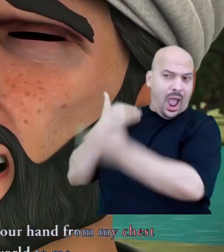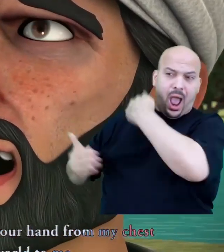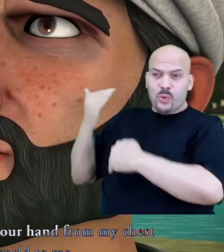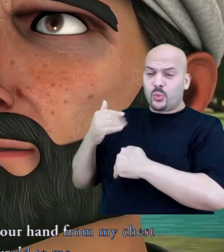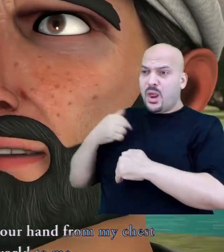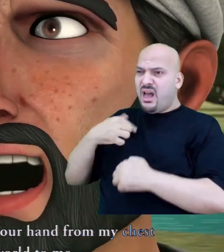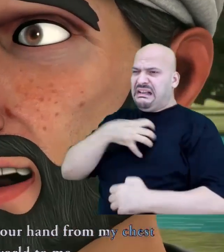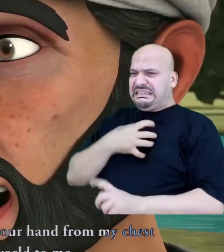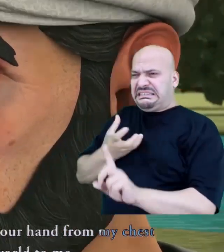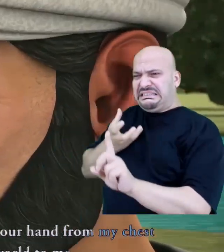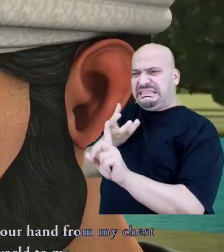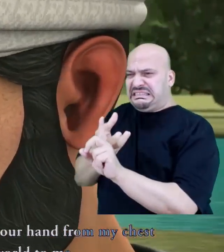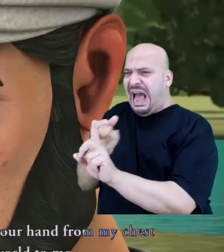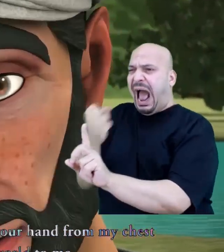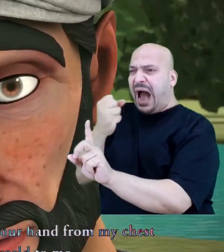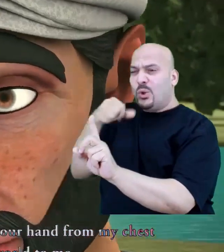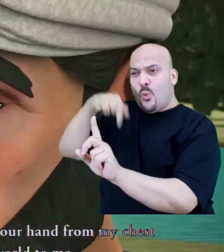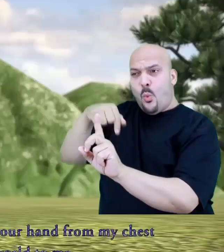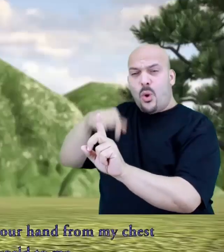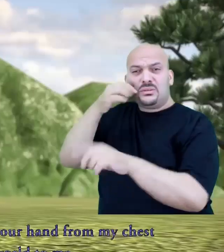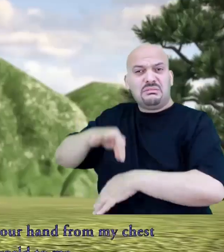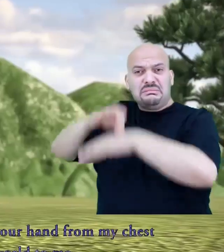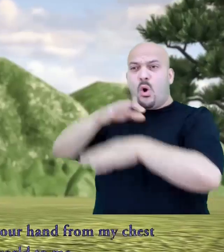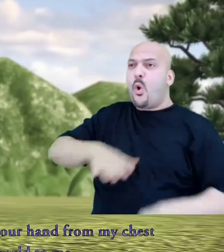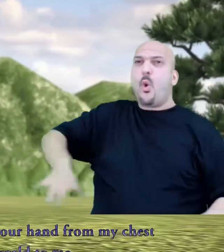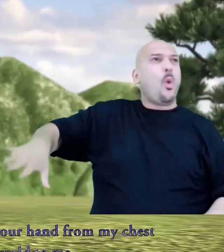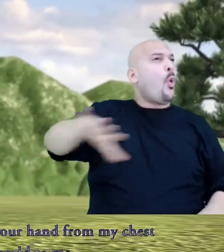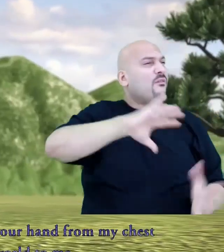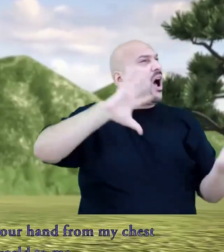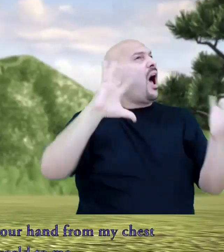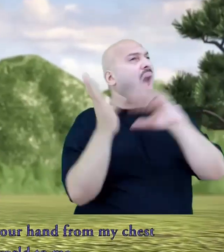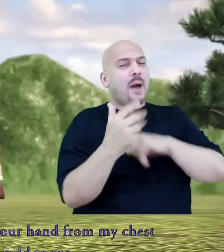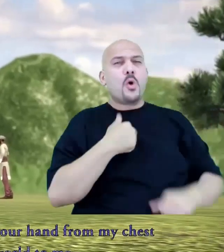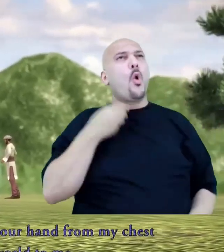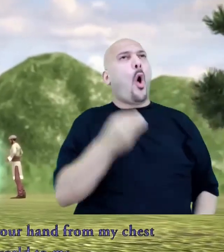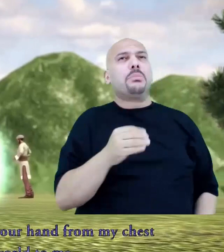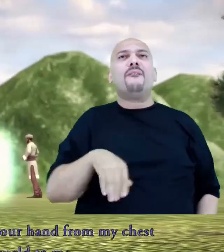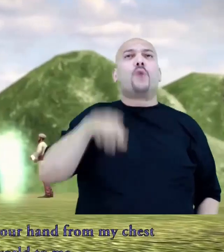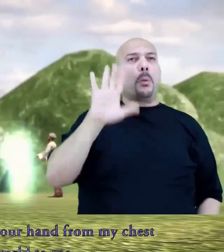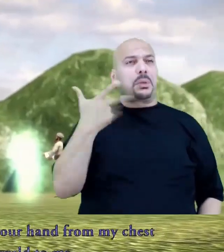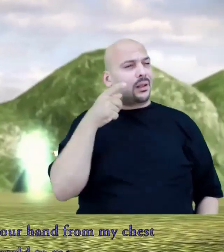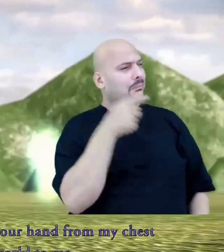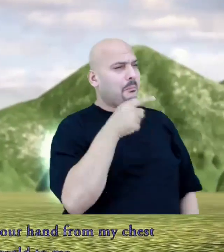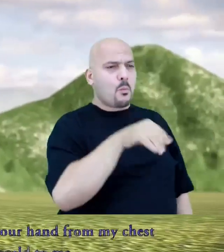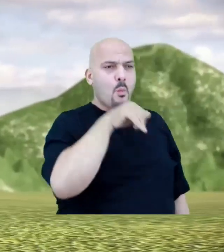كان أحد من خلق الله أحب إلي منك.